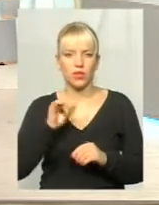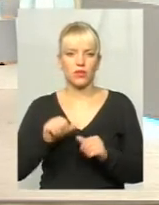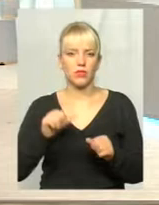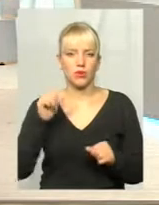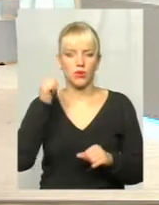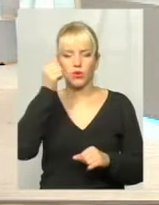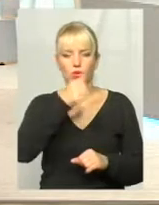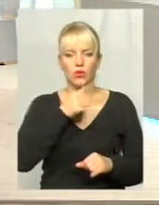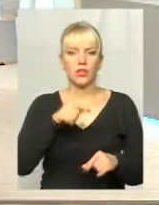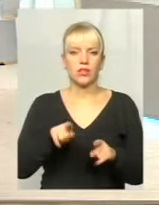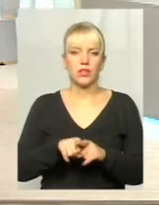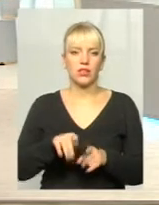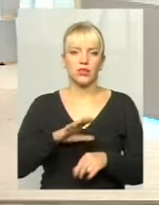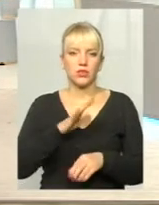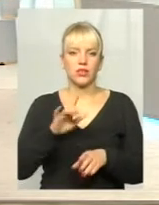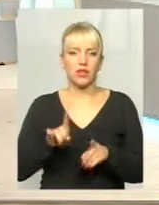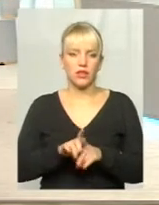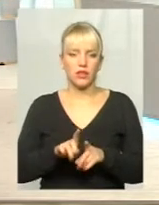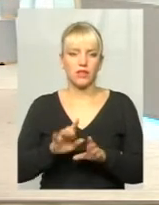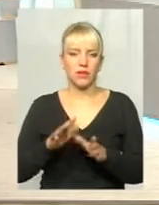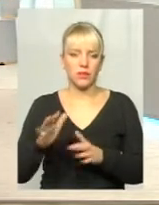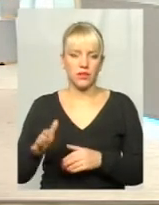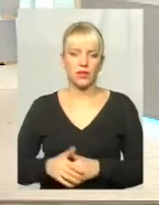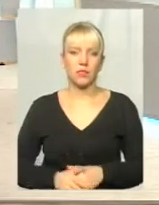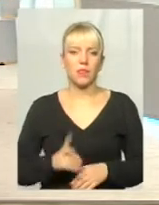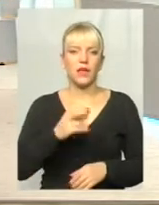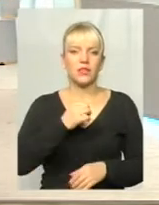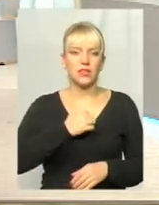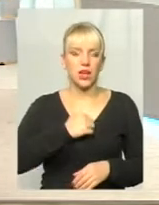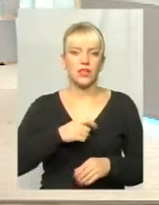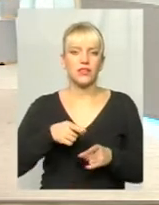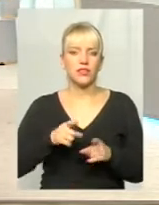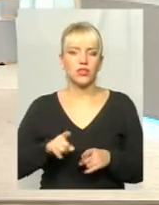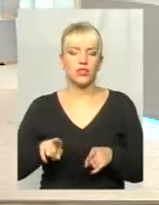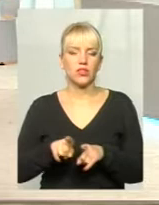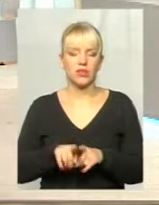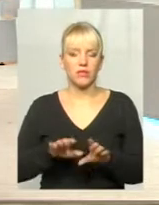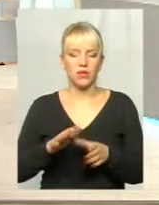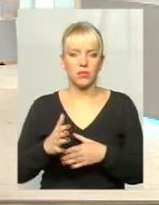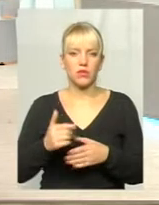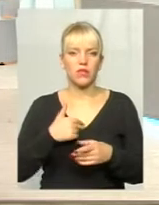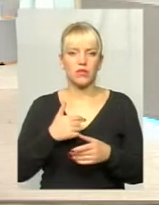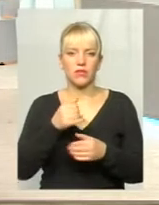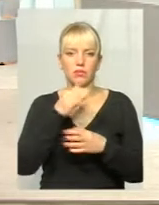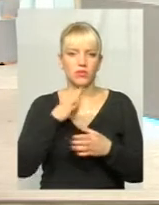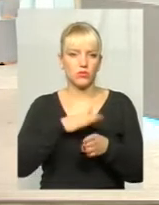року теж були такі випадки. Ну, на жаль, дійсно, такі випадки уникнути не